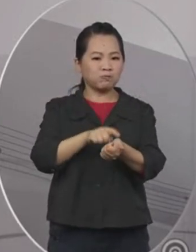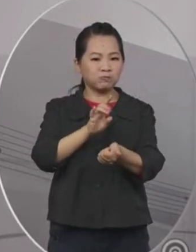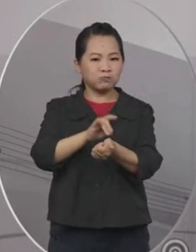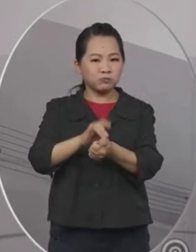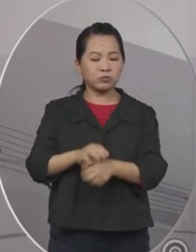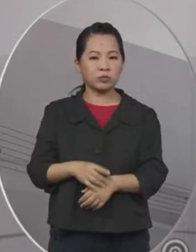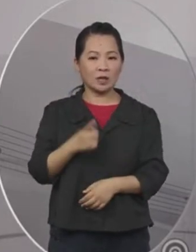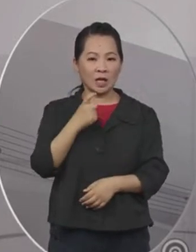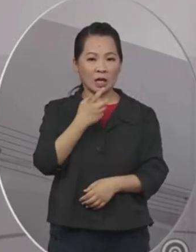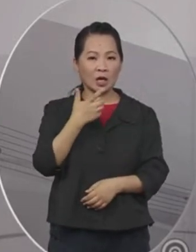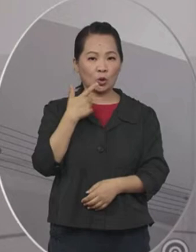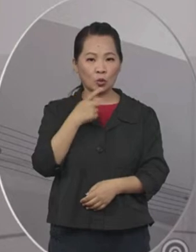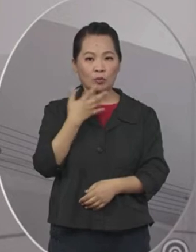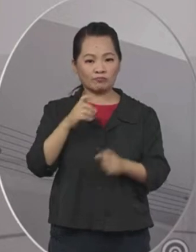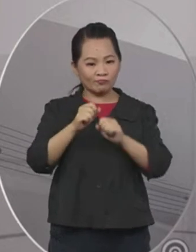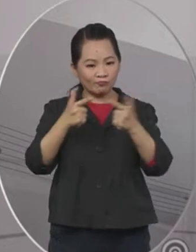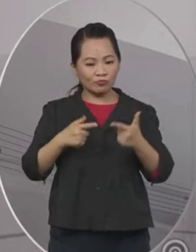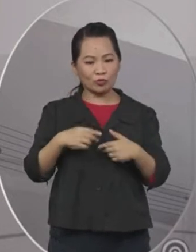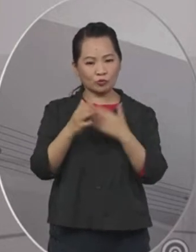绿白黄一起打。